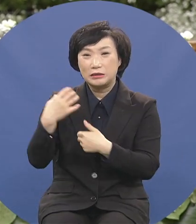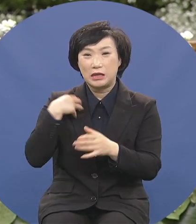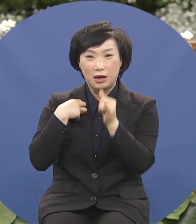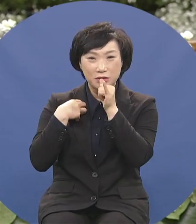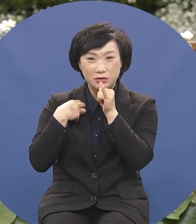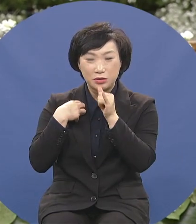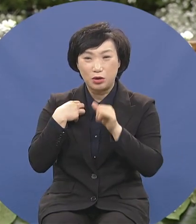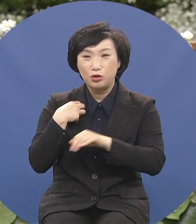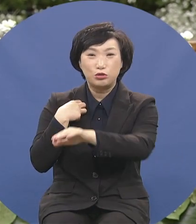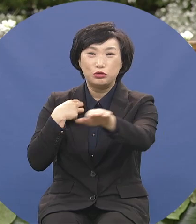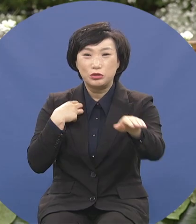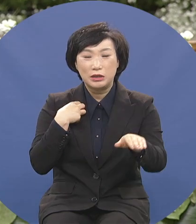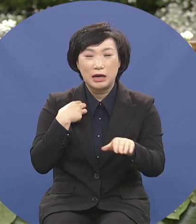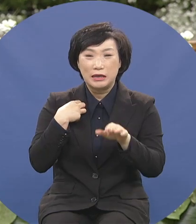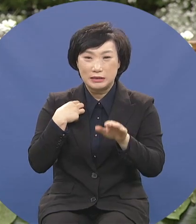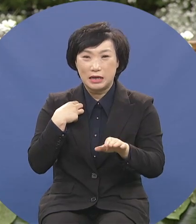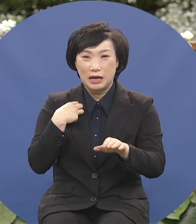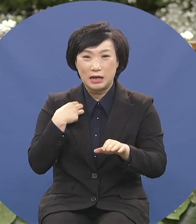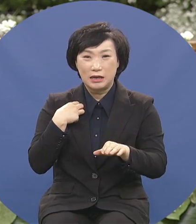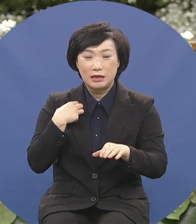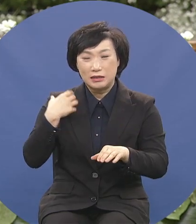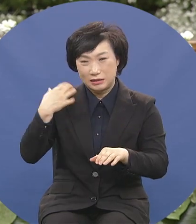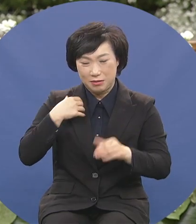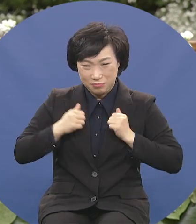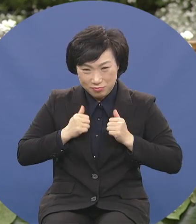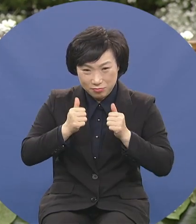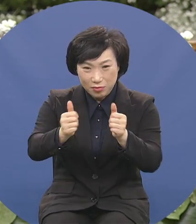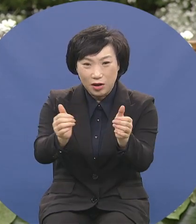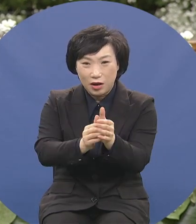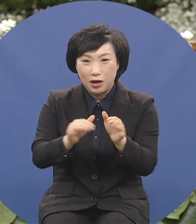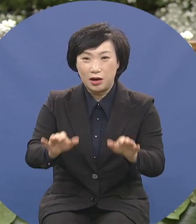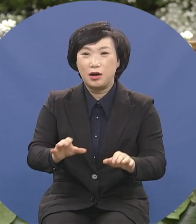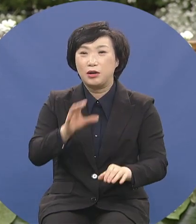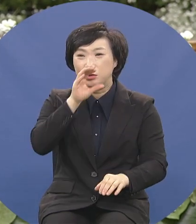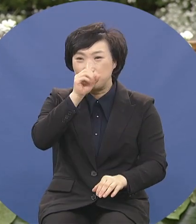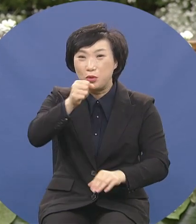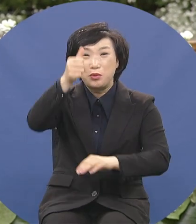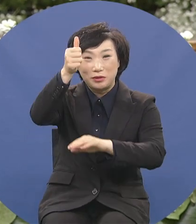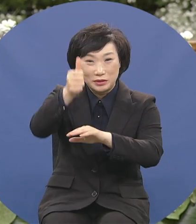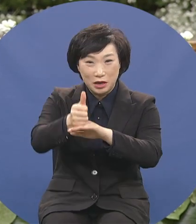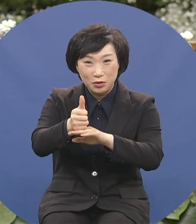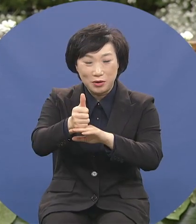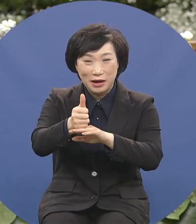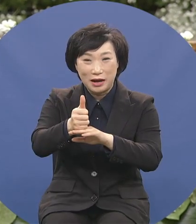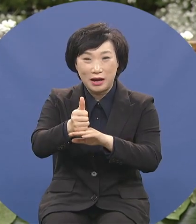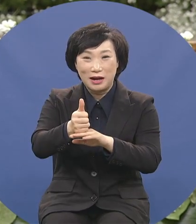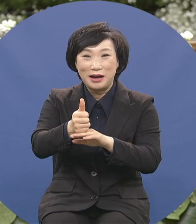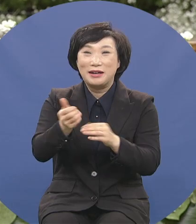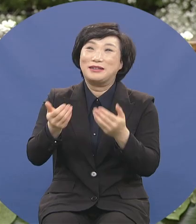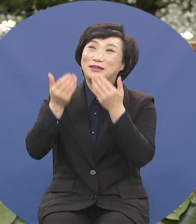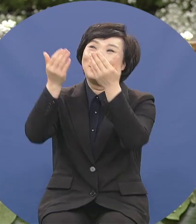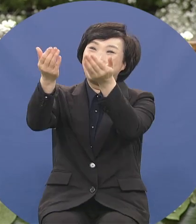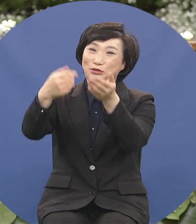사명을 철저하게 이루어 좋은 작품을 내게 하기